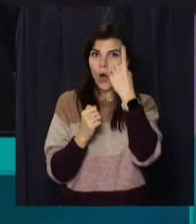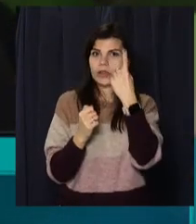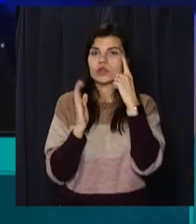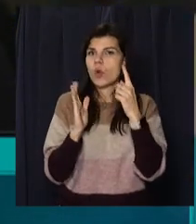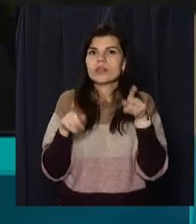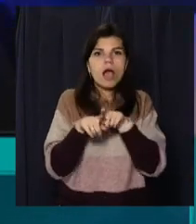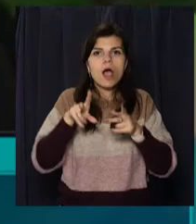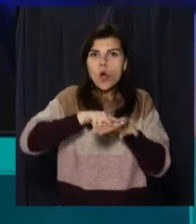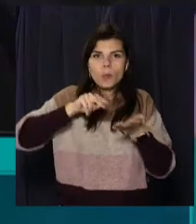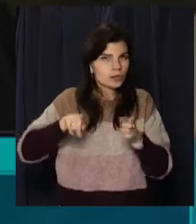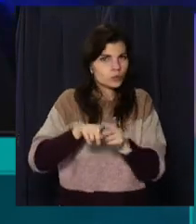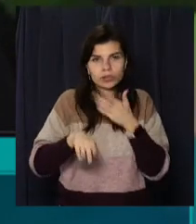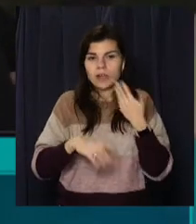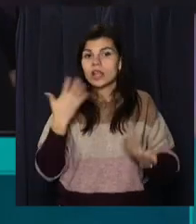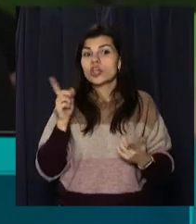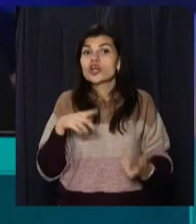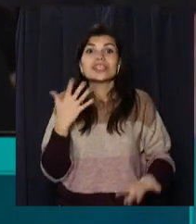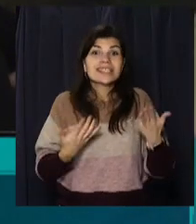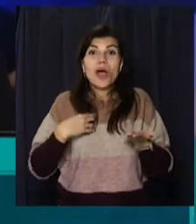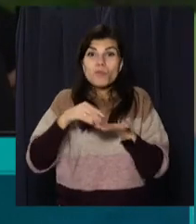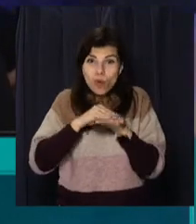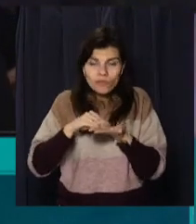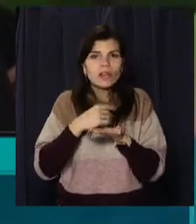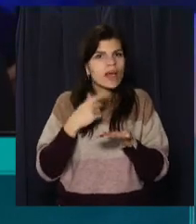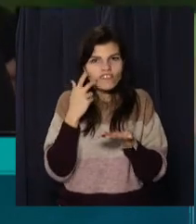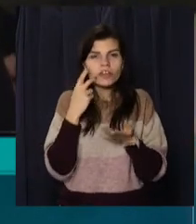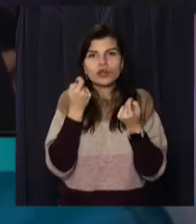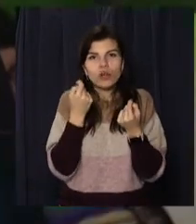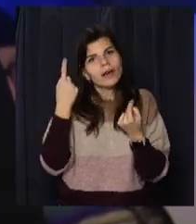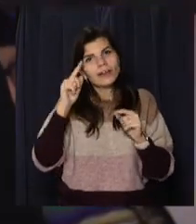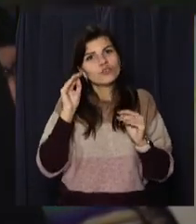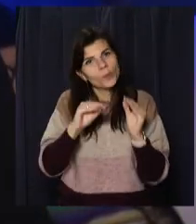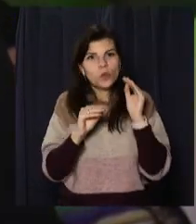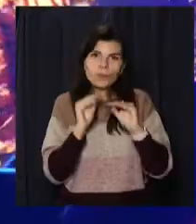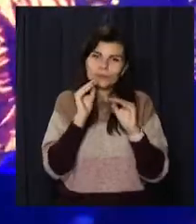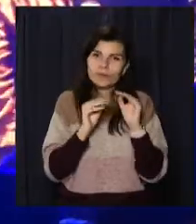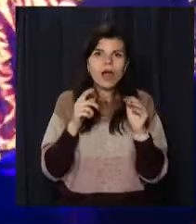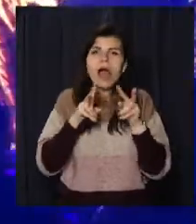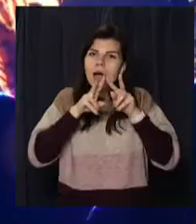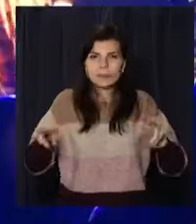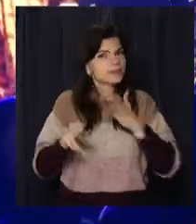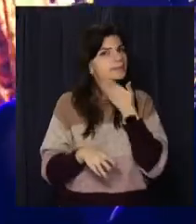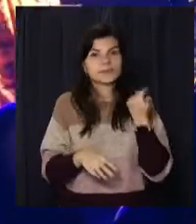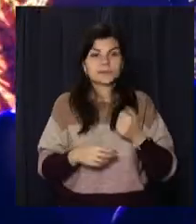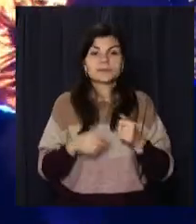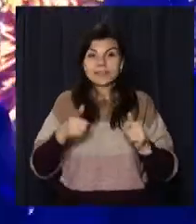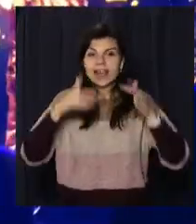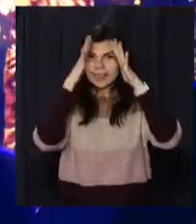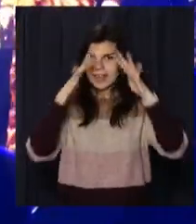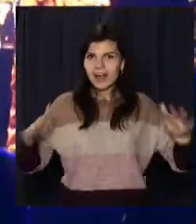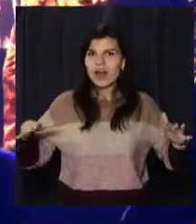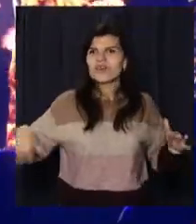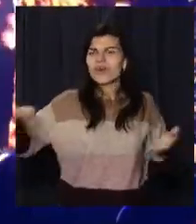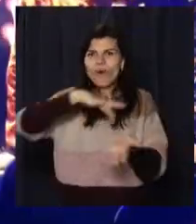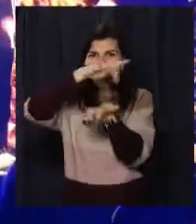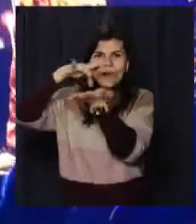І виходить, навіть якщо я буду повторювати, я все одно не повторю ідентичне зділля. Новорічні ялинки засяяли у всіх